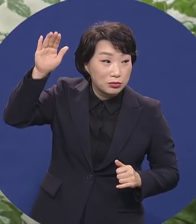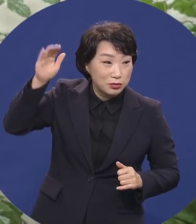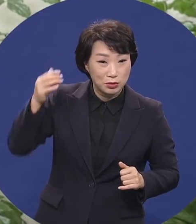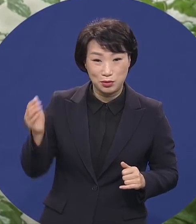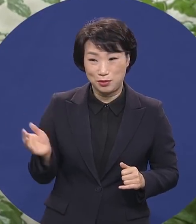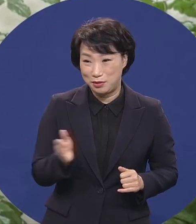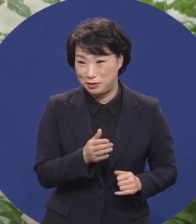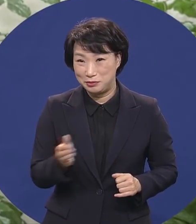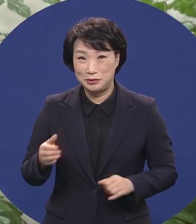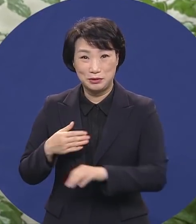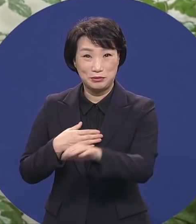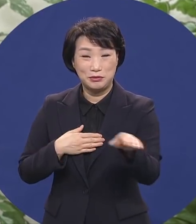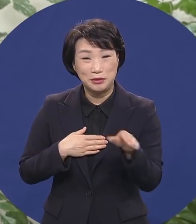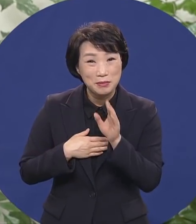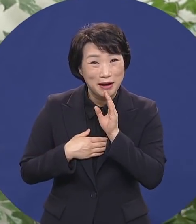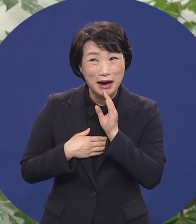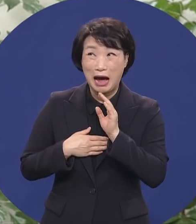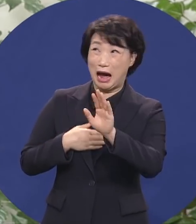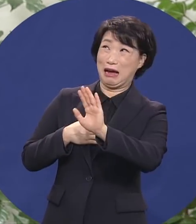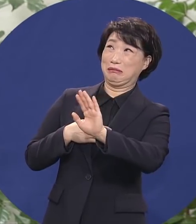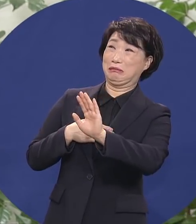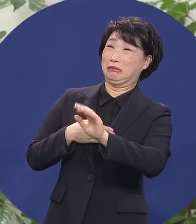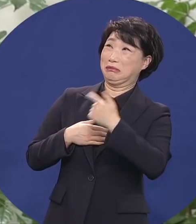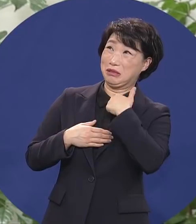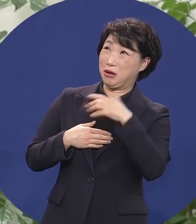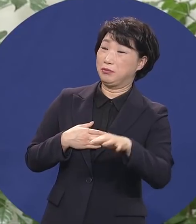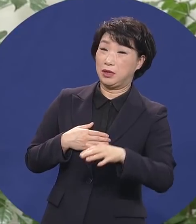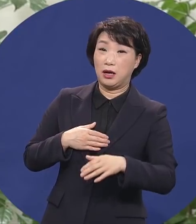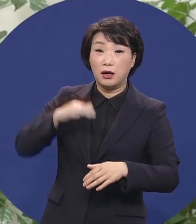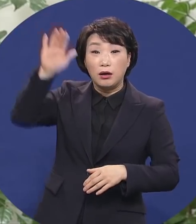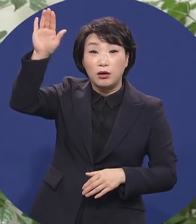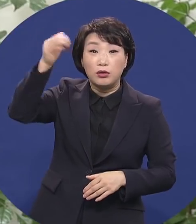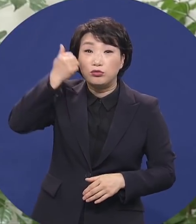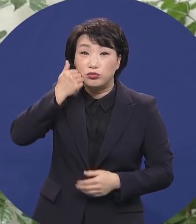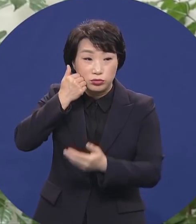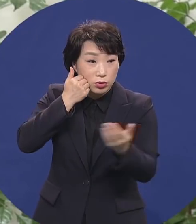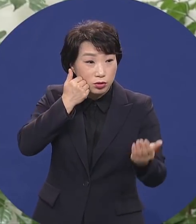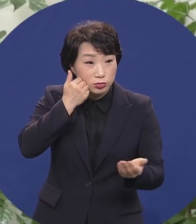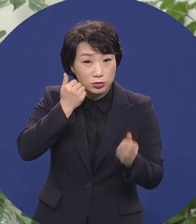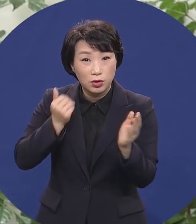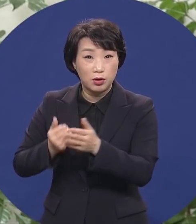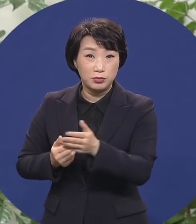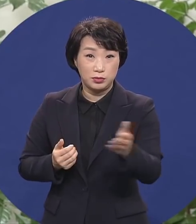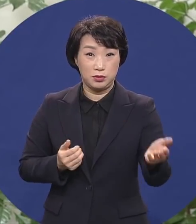있겠어요? 그건 아닙니다 할 사람 누가 있겠어요?